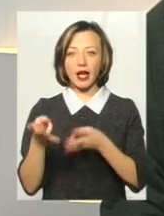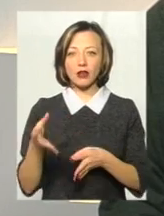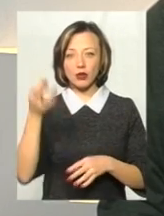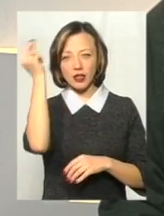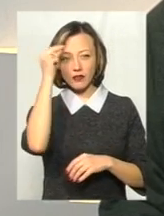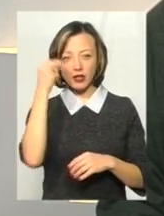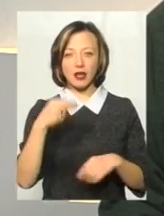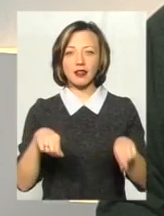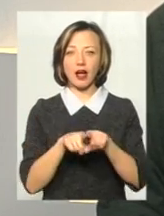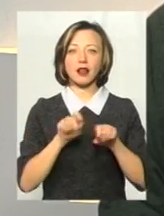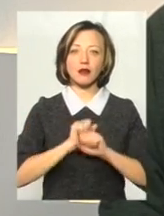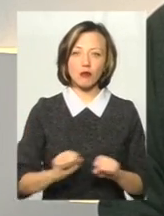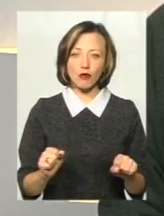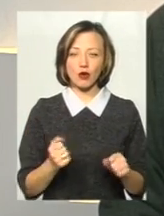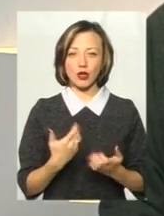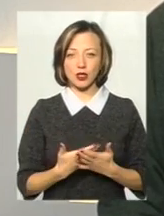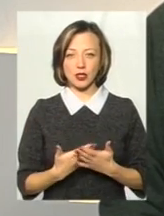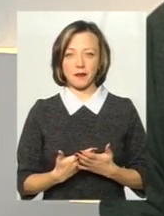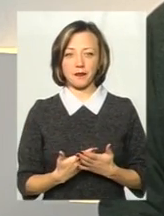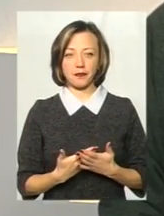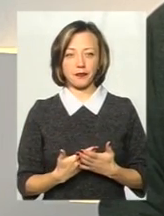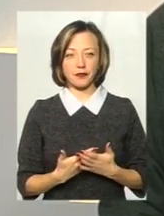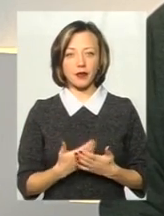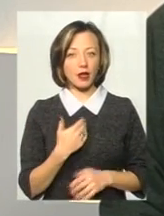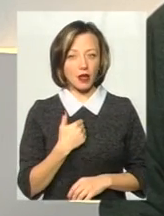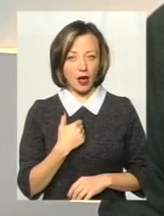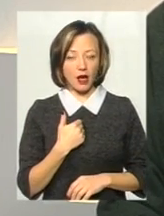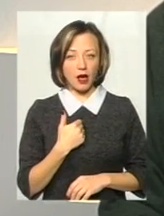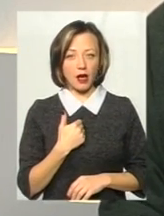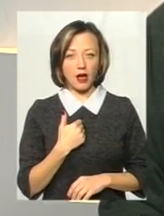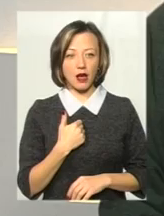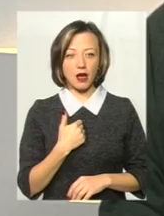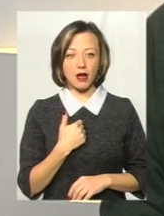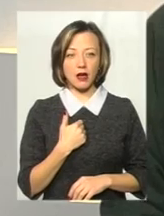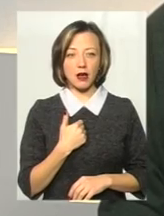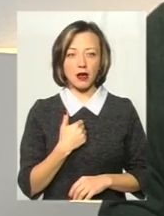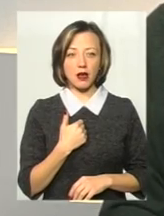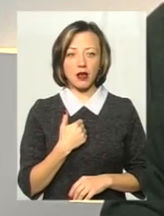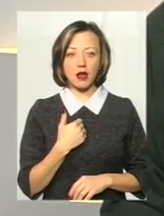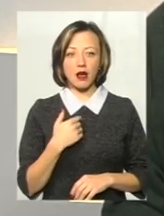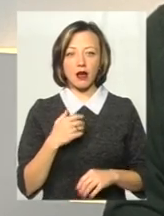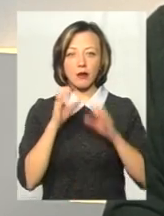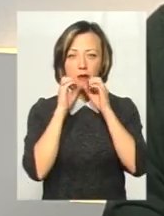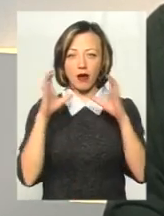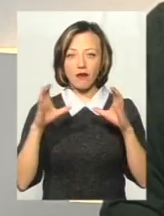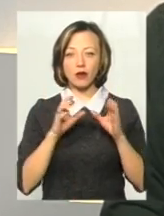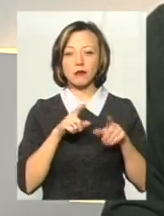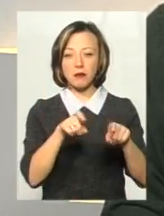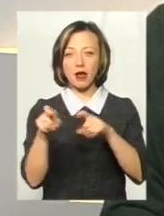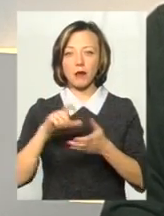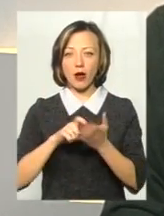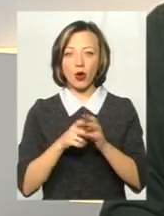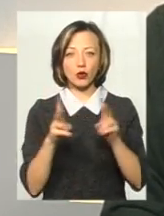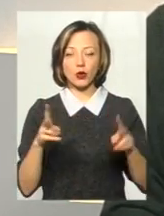навчання, так не можна. Я прийшов з аудиторії, бо з мегафоном бігав по аудиторіям, і хто там не